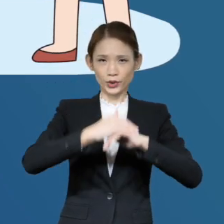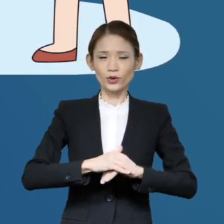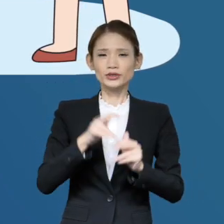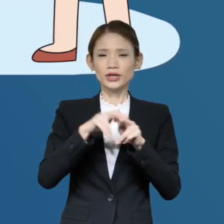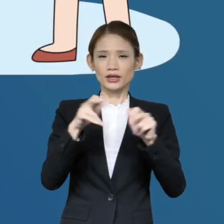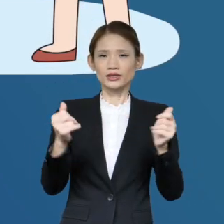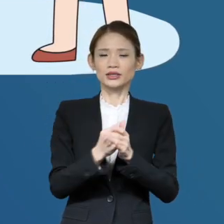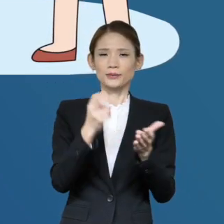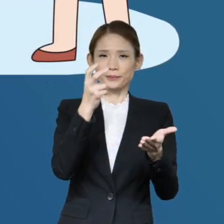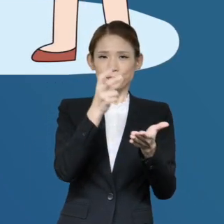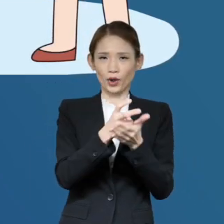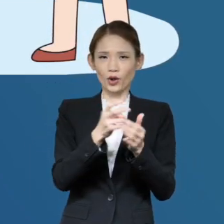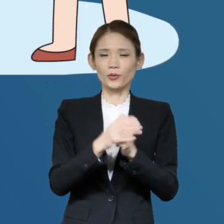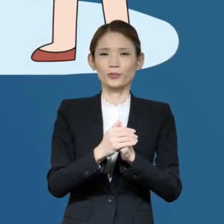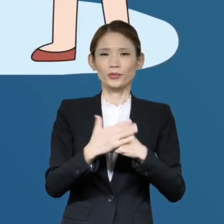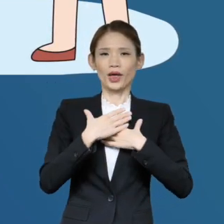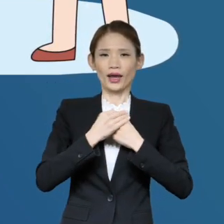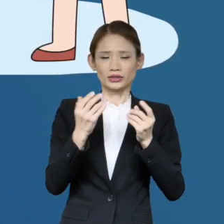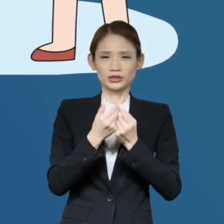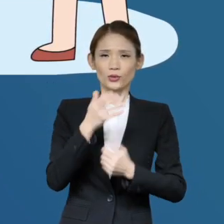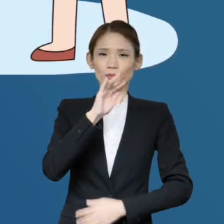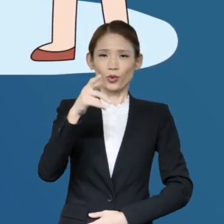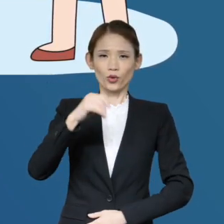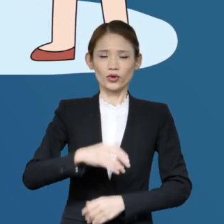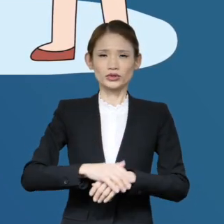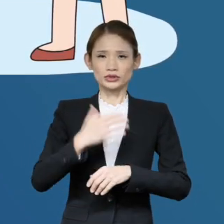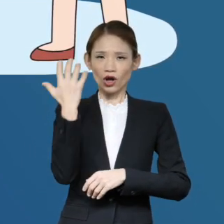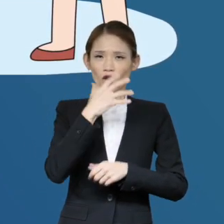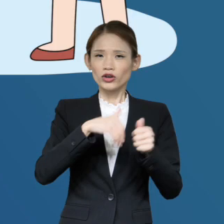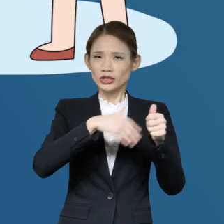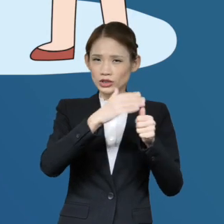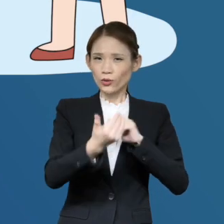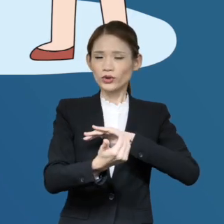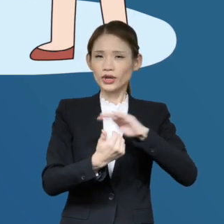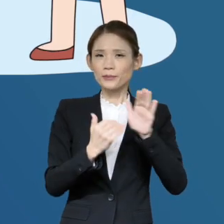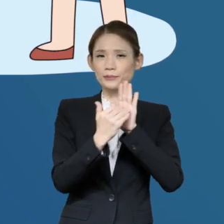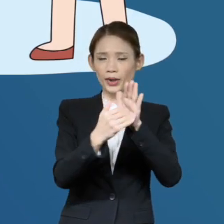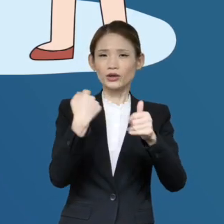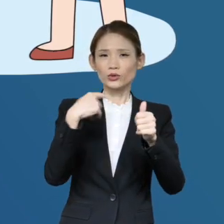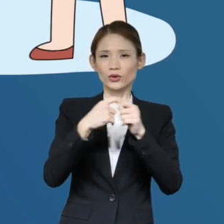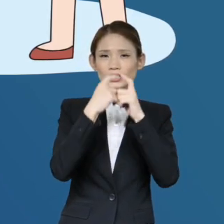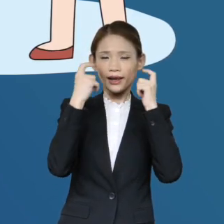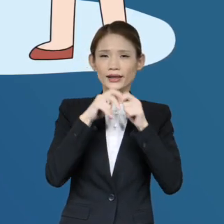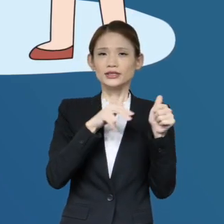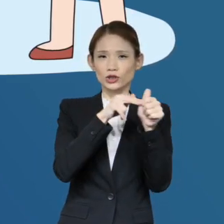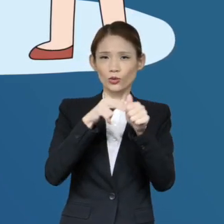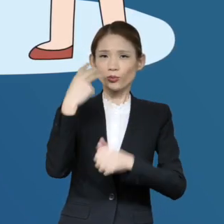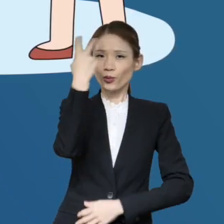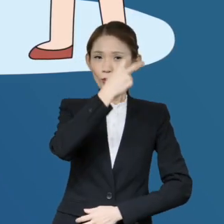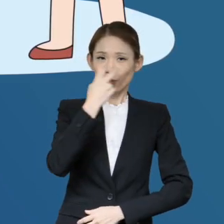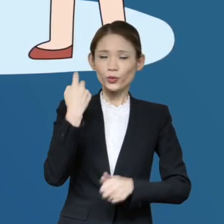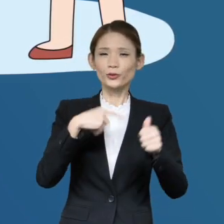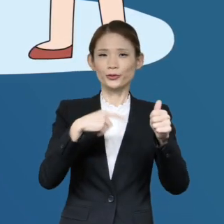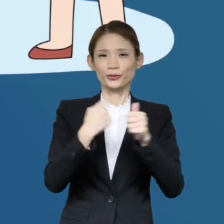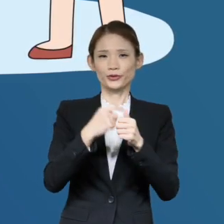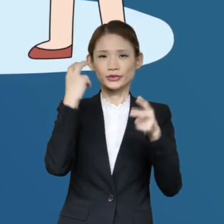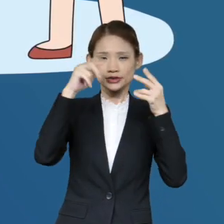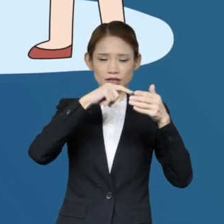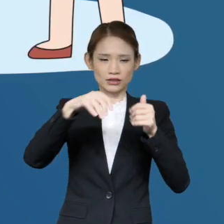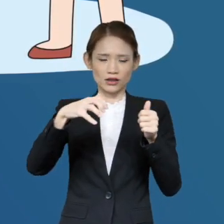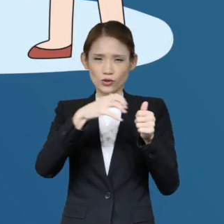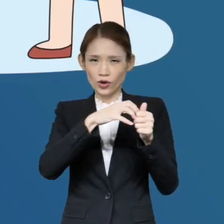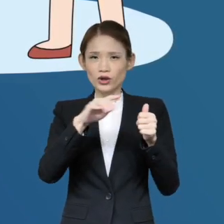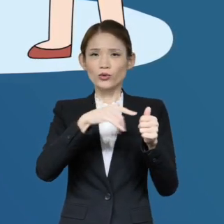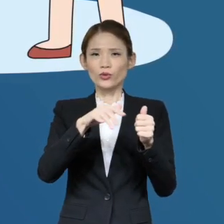일자리 사업 지침, 안전보건, 성희롱 예방 교육, 개인정보 보호 교육, 직장 내